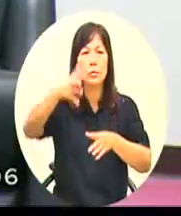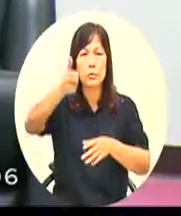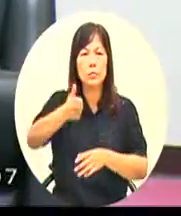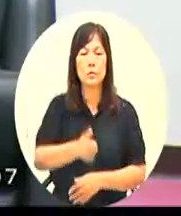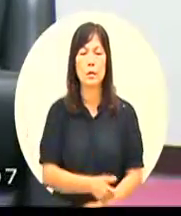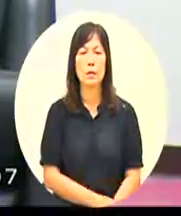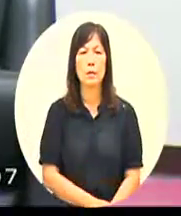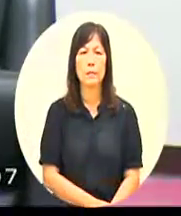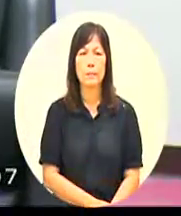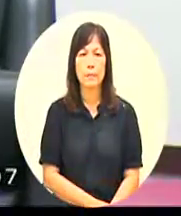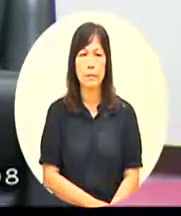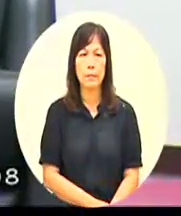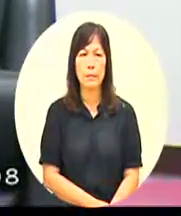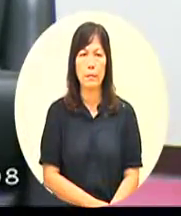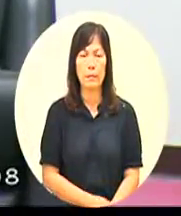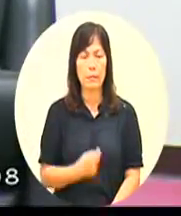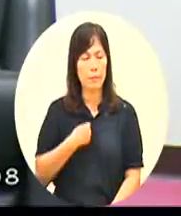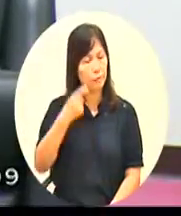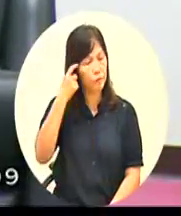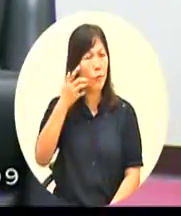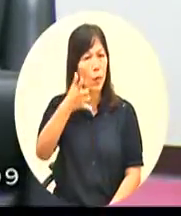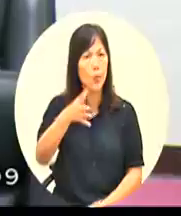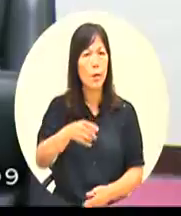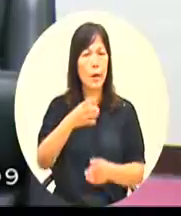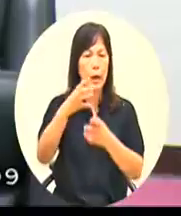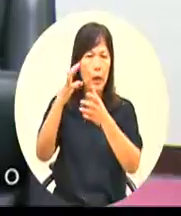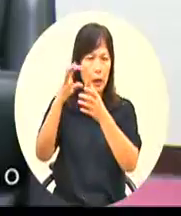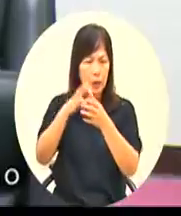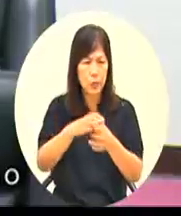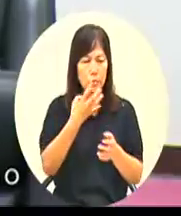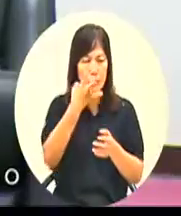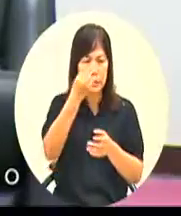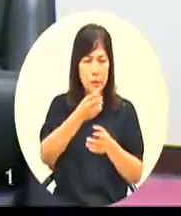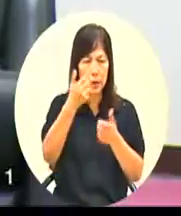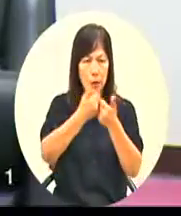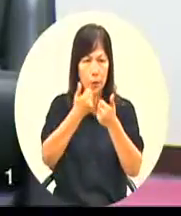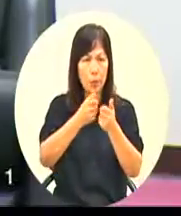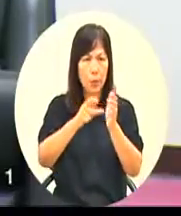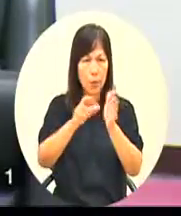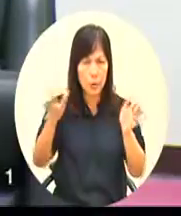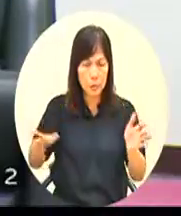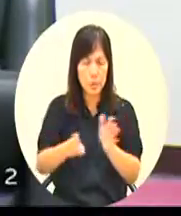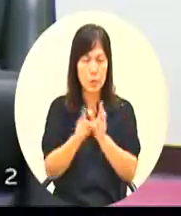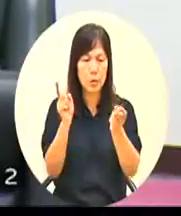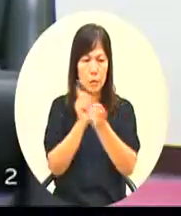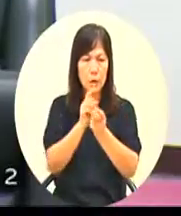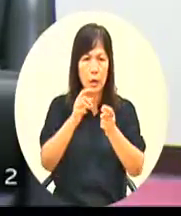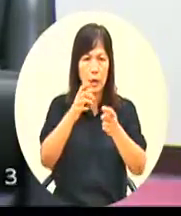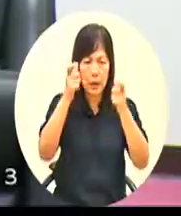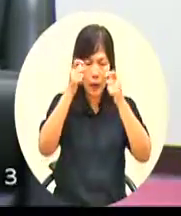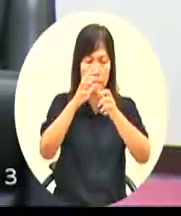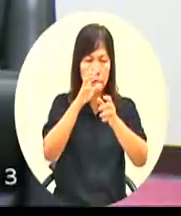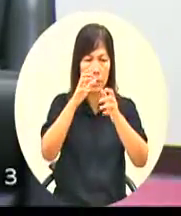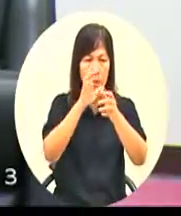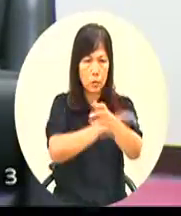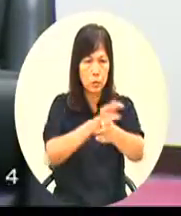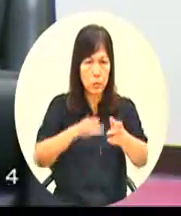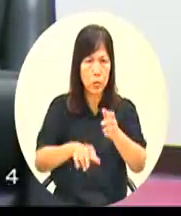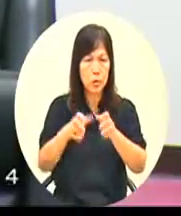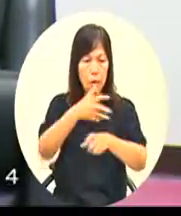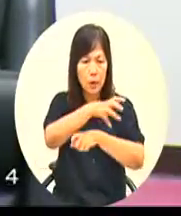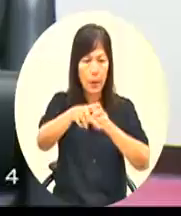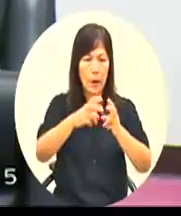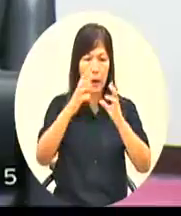局长，本席在这里已经连续好几个会期来反映到我们高雄左营的莲池潭周边的孔